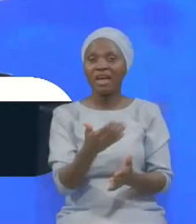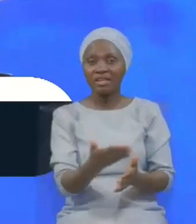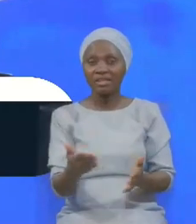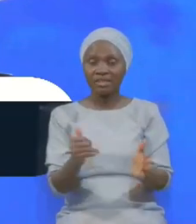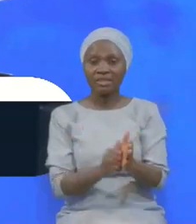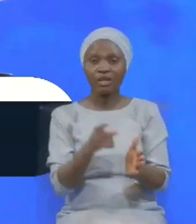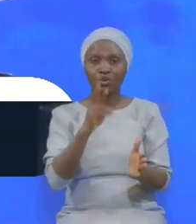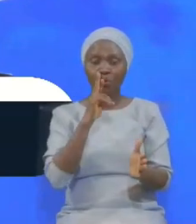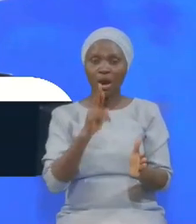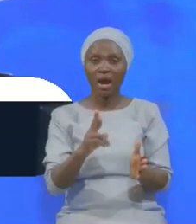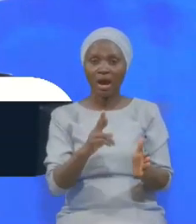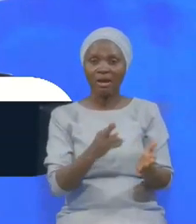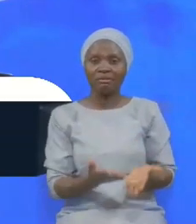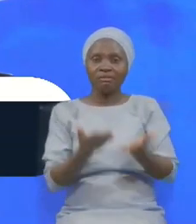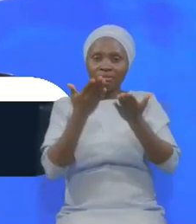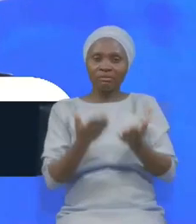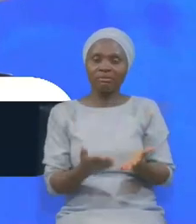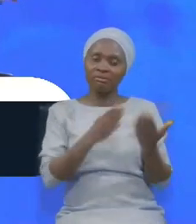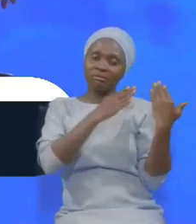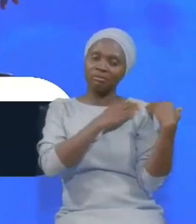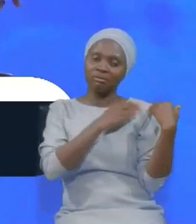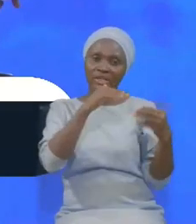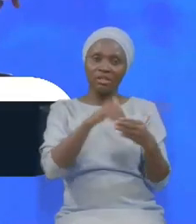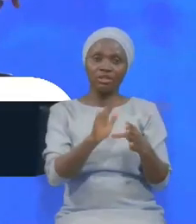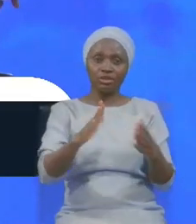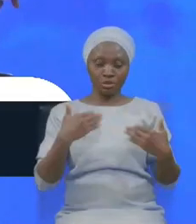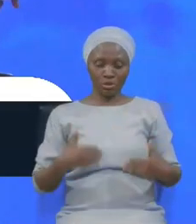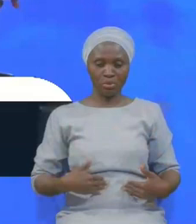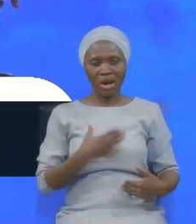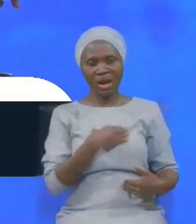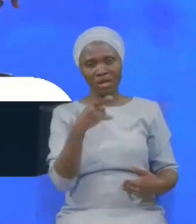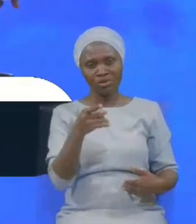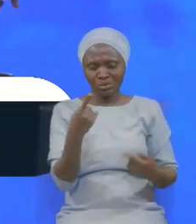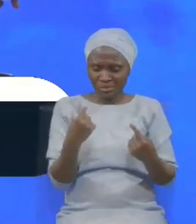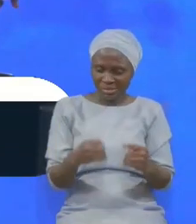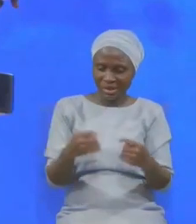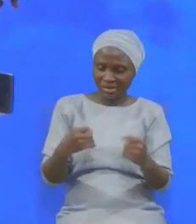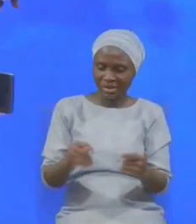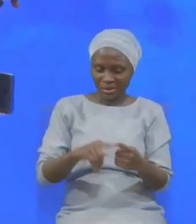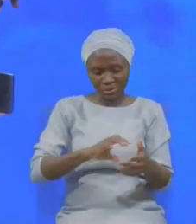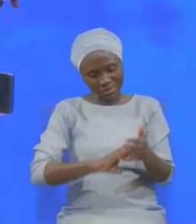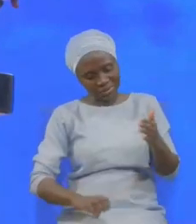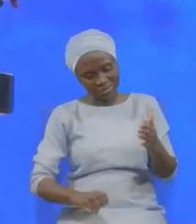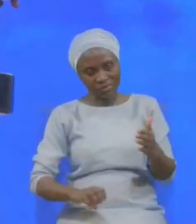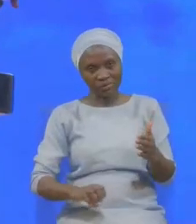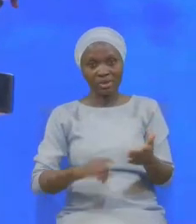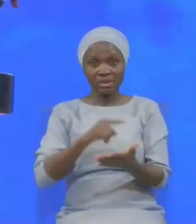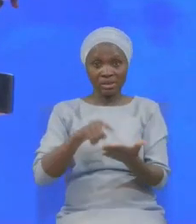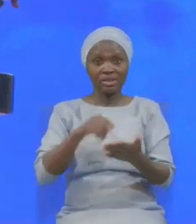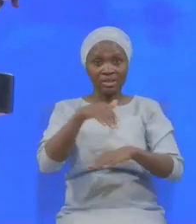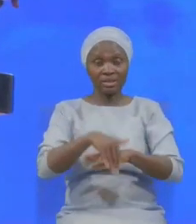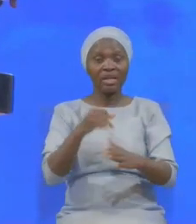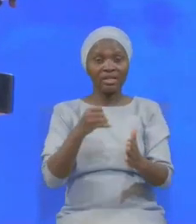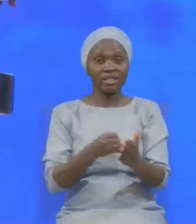dans votre corps, et vous essayez de vous en débarrasser ce soir, la chose la